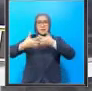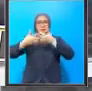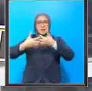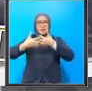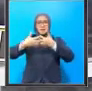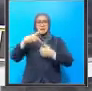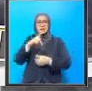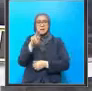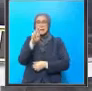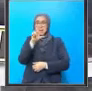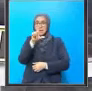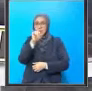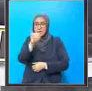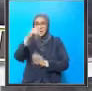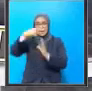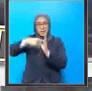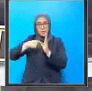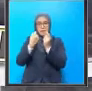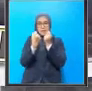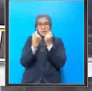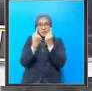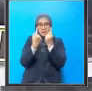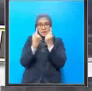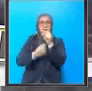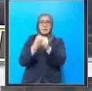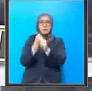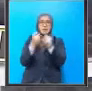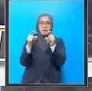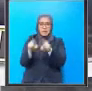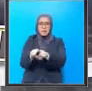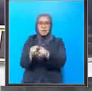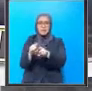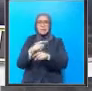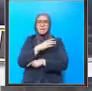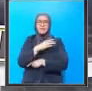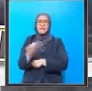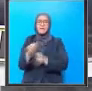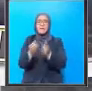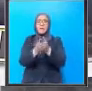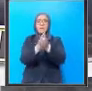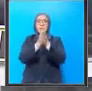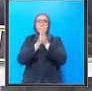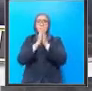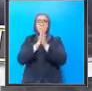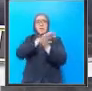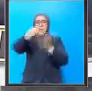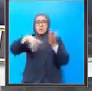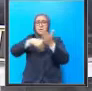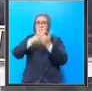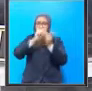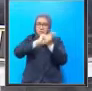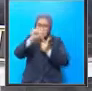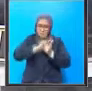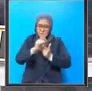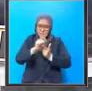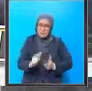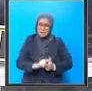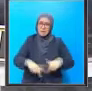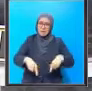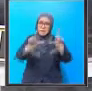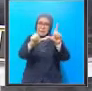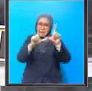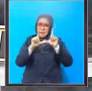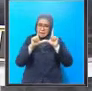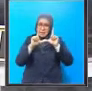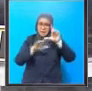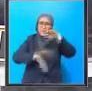11 tahun yang sama dan bermula memohon semua kelulusan atau lesen seperti di